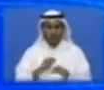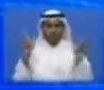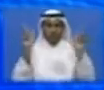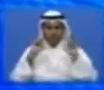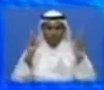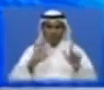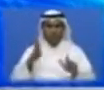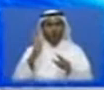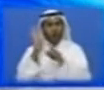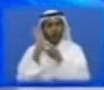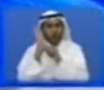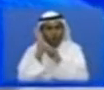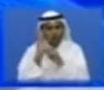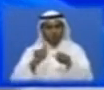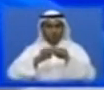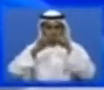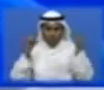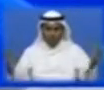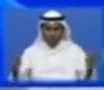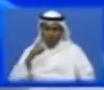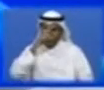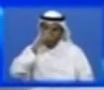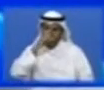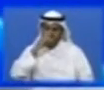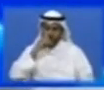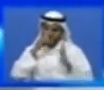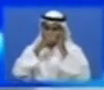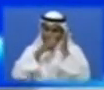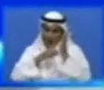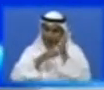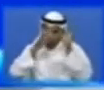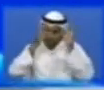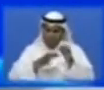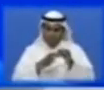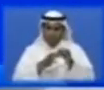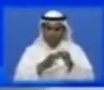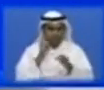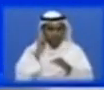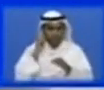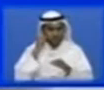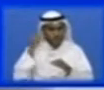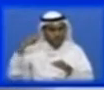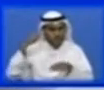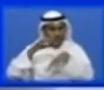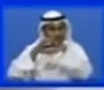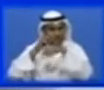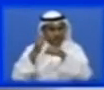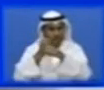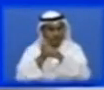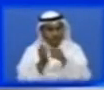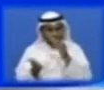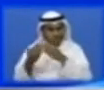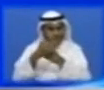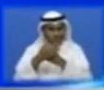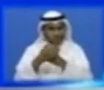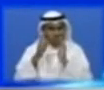الى التزام بالقانون مؤكدا انها لن تتوانى عن تطبيق القانون انسجاما مع دورها وصلاحياتها ومسؤولياتها وذكرت